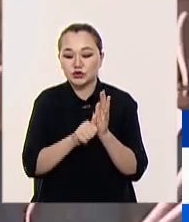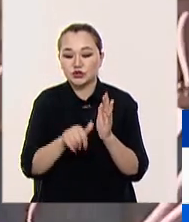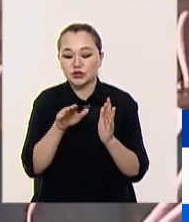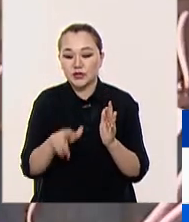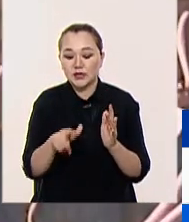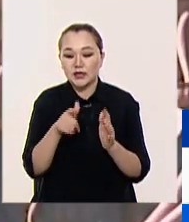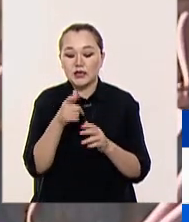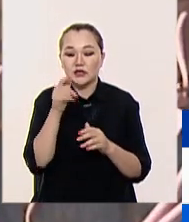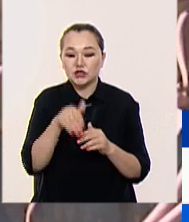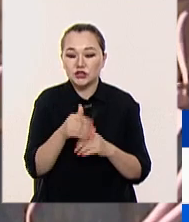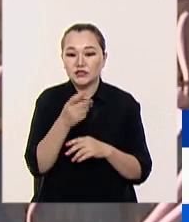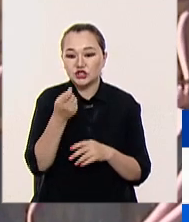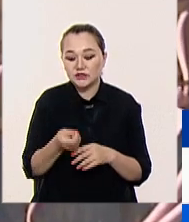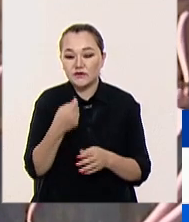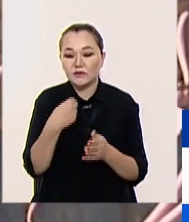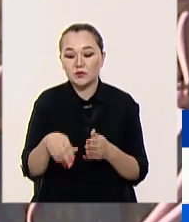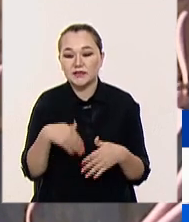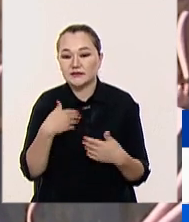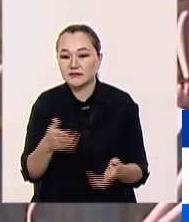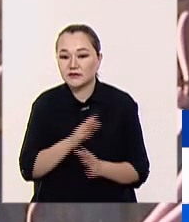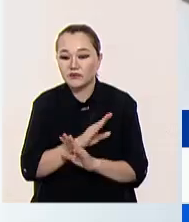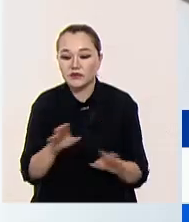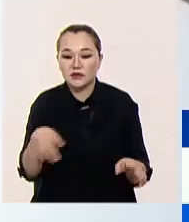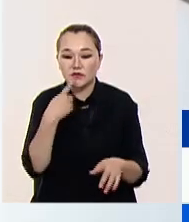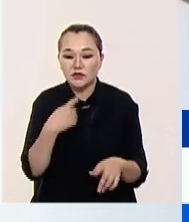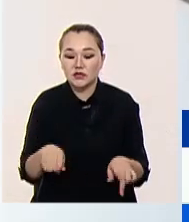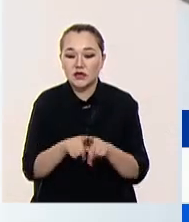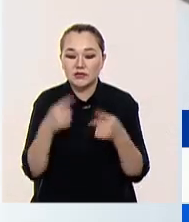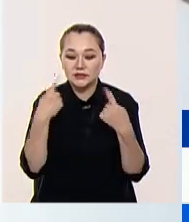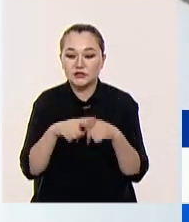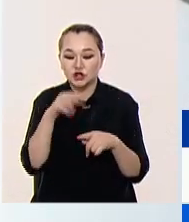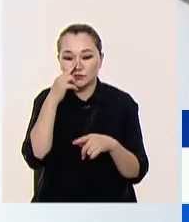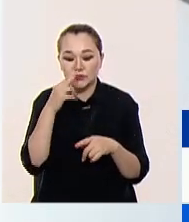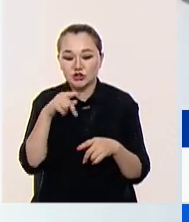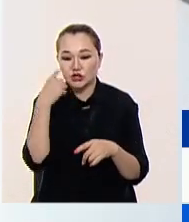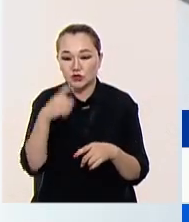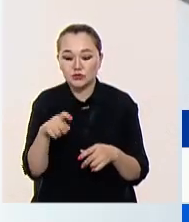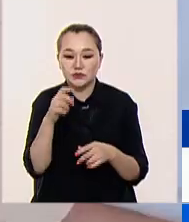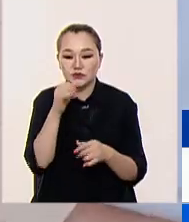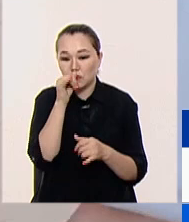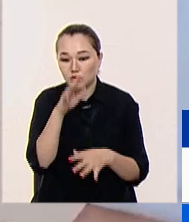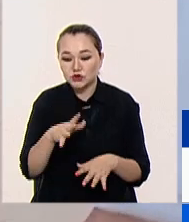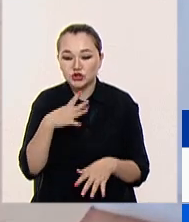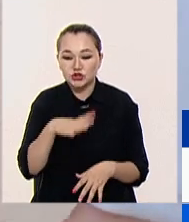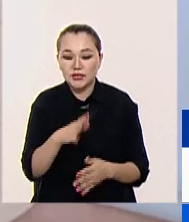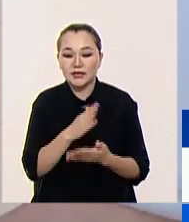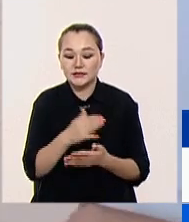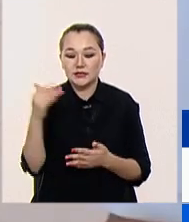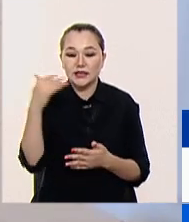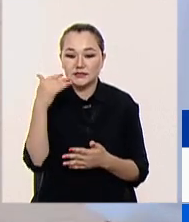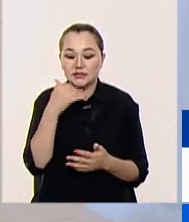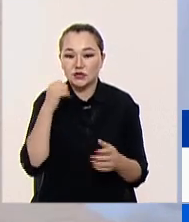тенге. Дешевле специалисты покупать не советуют. Говорят, такая техника шымкентскую жару не выдерживает. Есть кондиционеры,